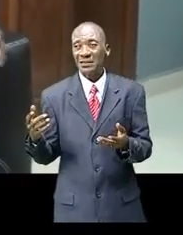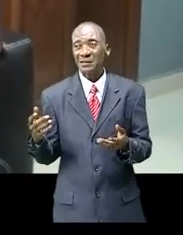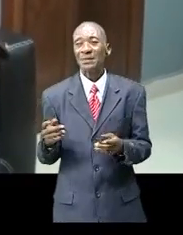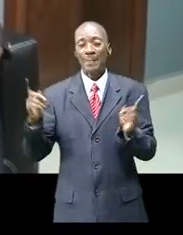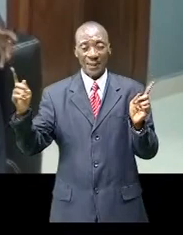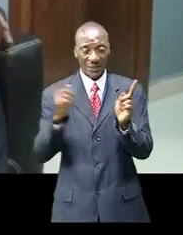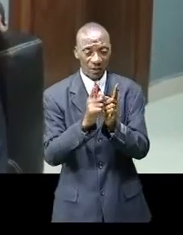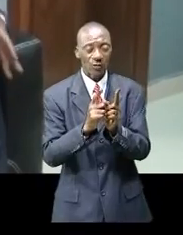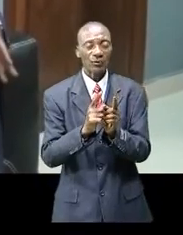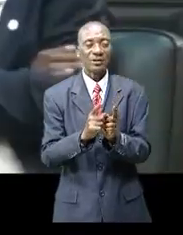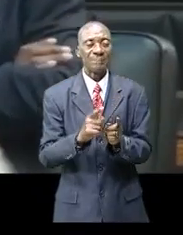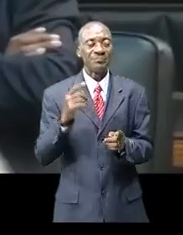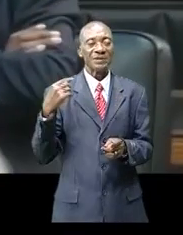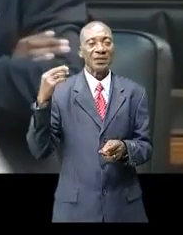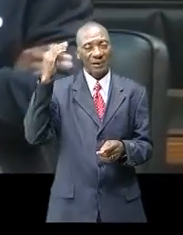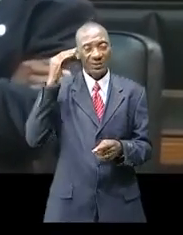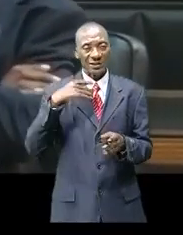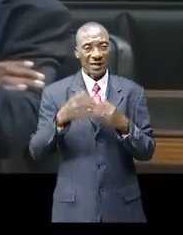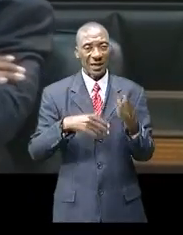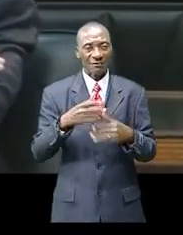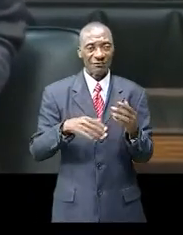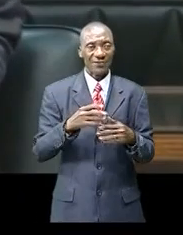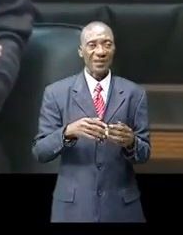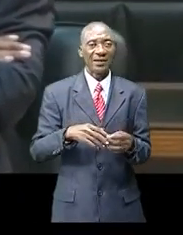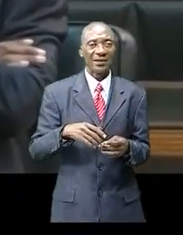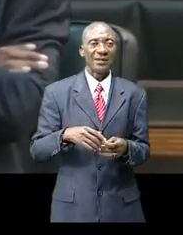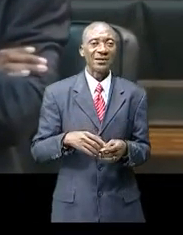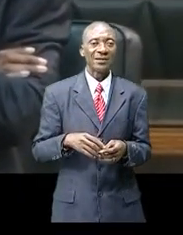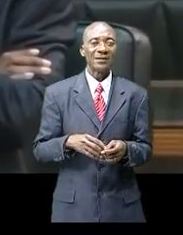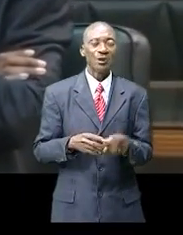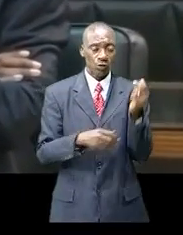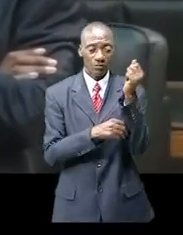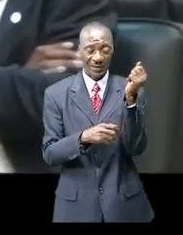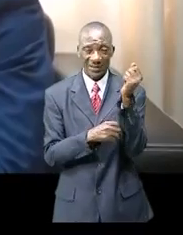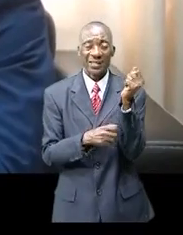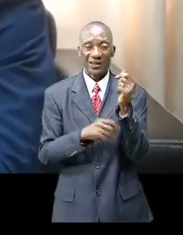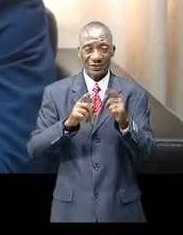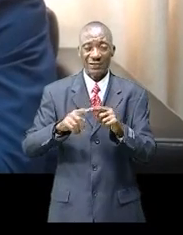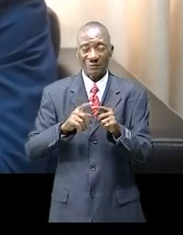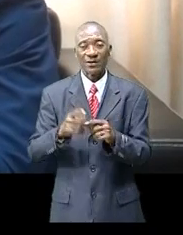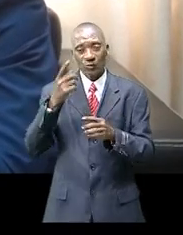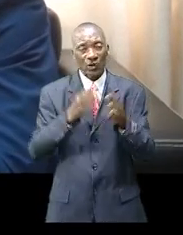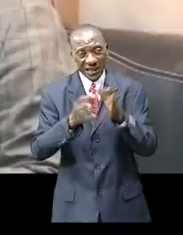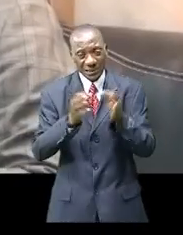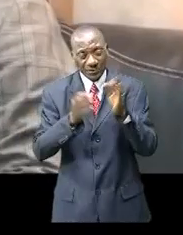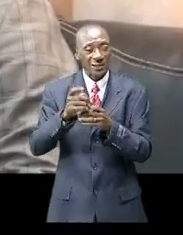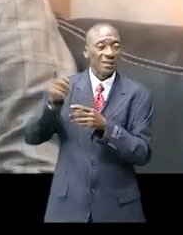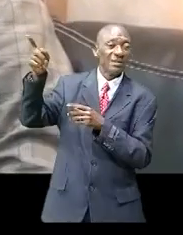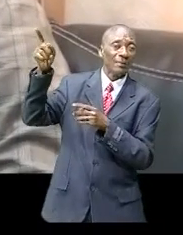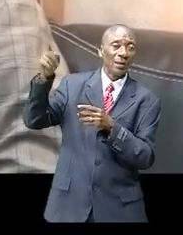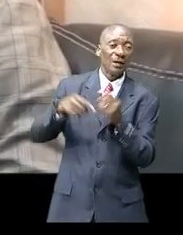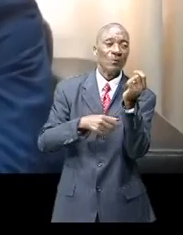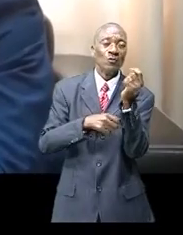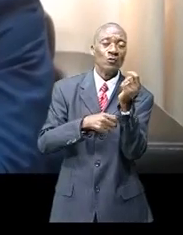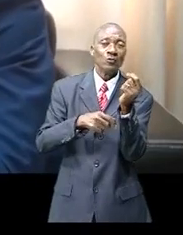ministre des Actions humanitaires et Solidarité nationale, Steve Mbikai, pour des solutions urgentes parce que la précarité sur place peut engendrer